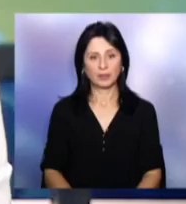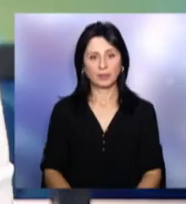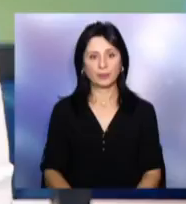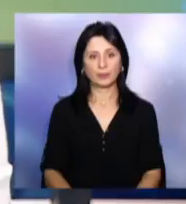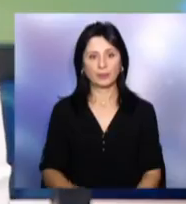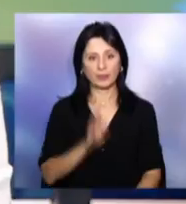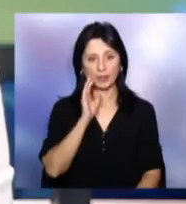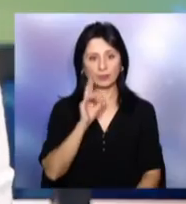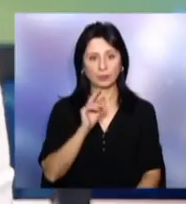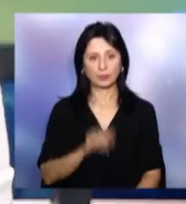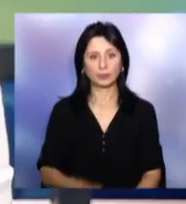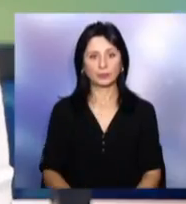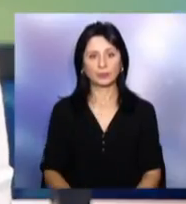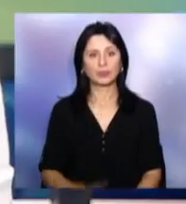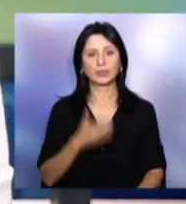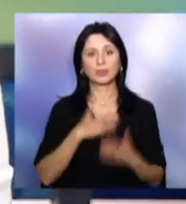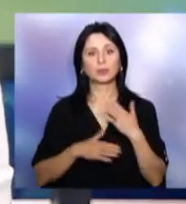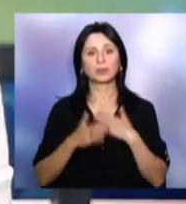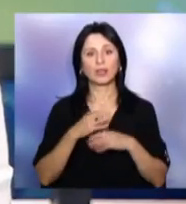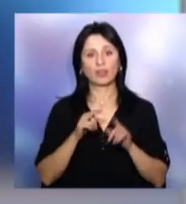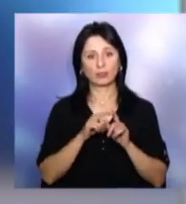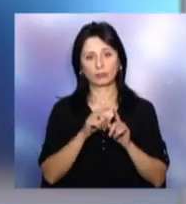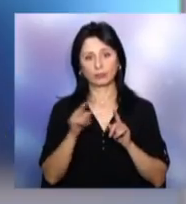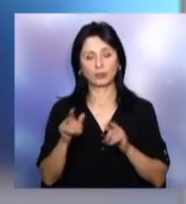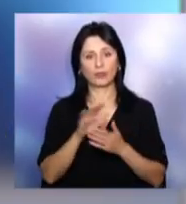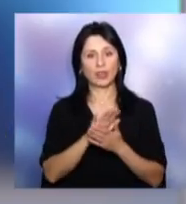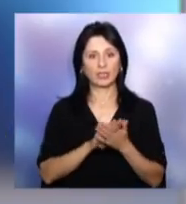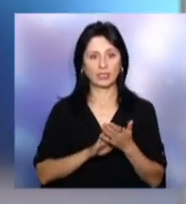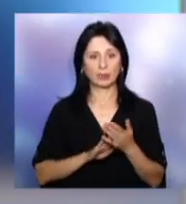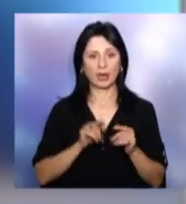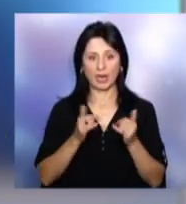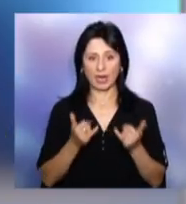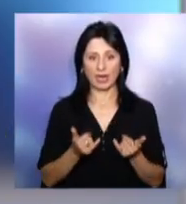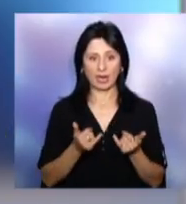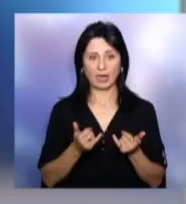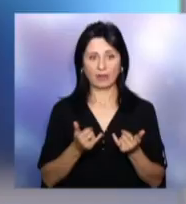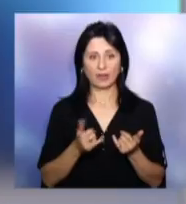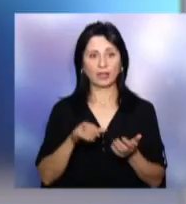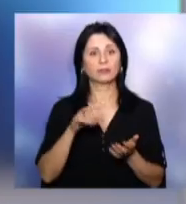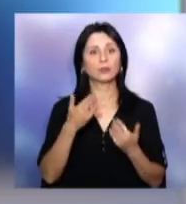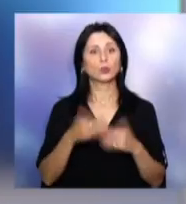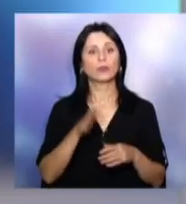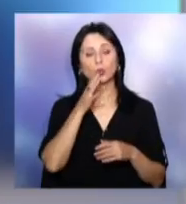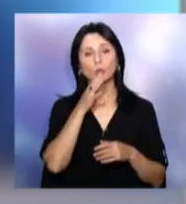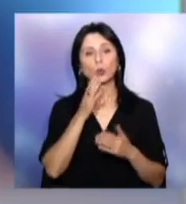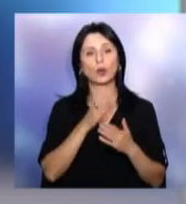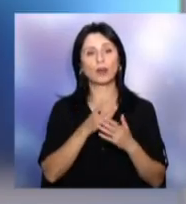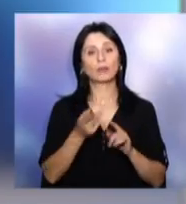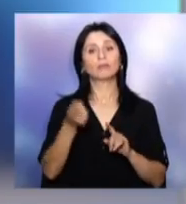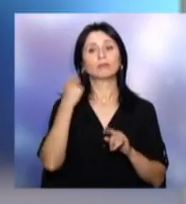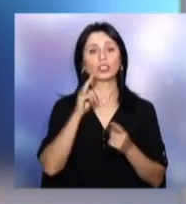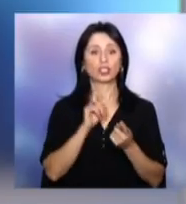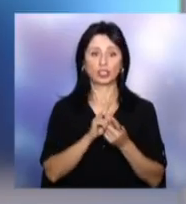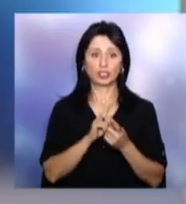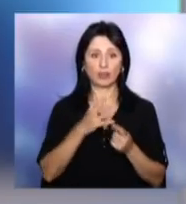დილამშვიდობისა თამარ. მე მიხარია, რომ ამ ციკლს ვაგრძელებთ და ამჯერად დადგა დრო წინაშეხვედრაზე